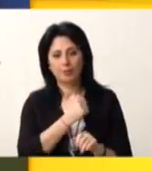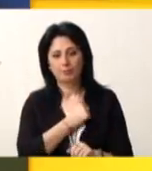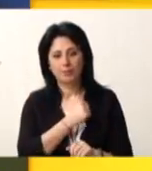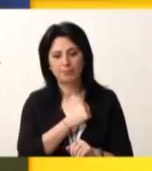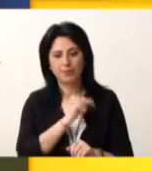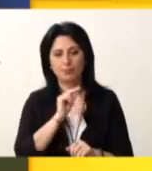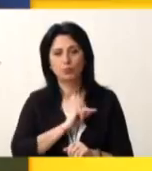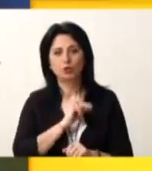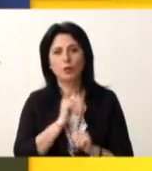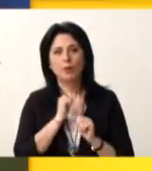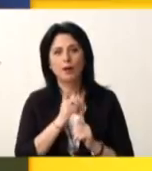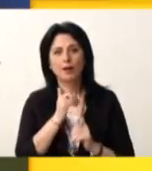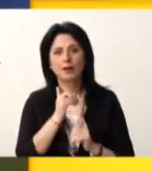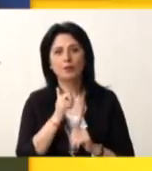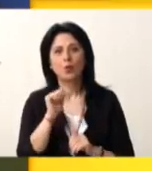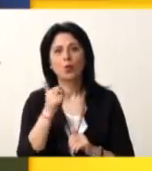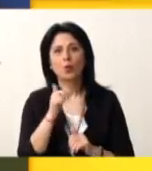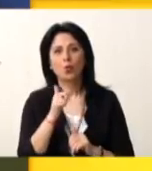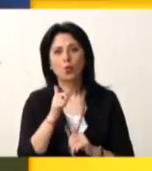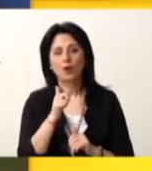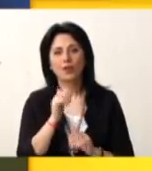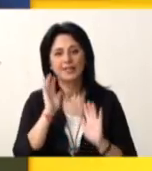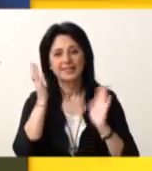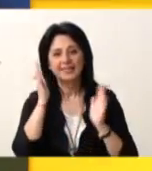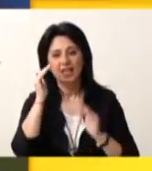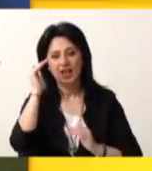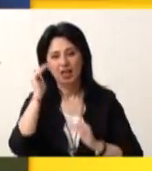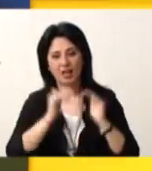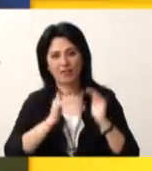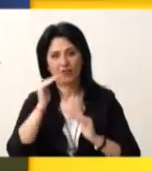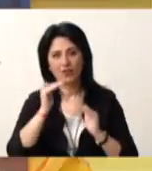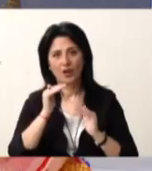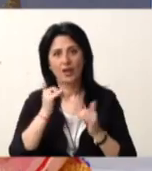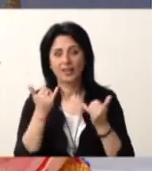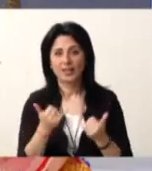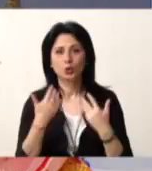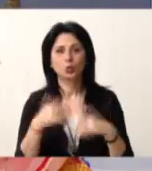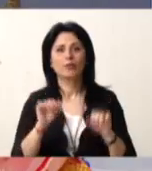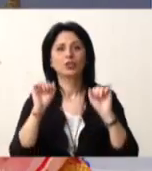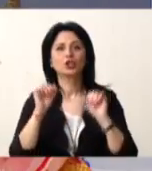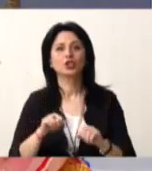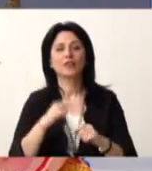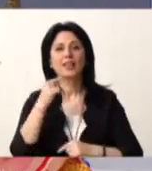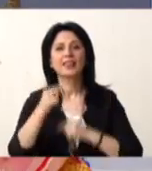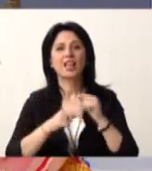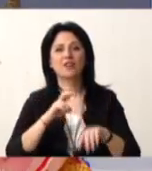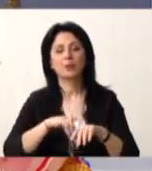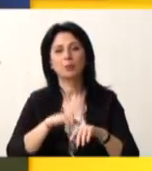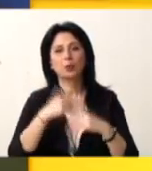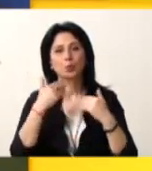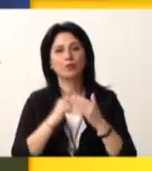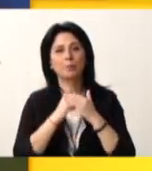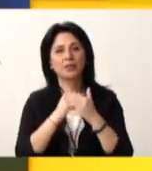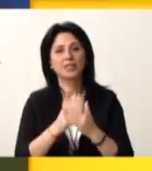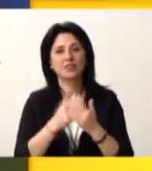როგორია მუშაობის თავისებურება, როგორია თქვათ წნევის მერყეობის მაჩვენებელი. სხვათაშორის დღეს ჩვენ შეგვიძლია თანამედროვე მედიცინის